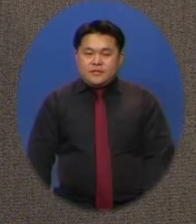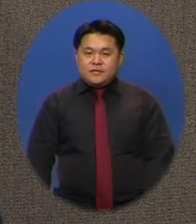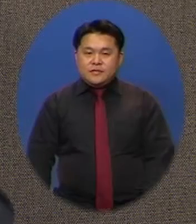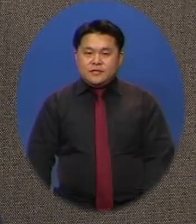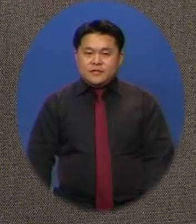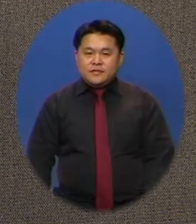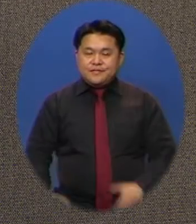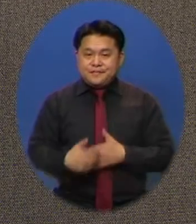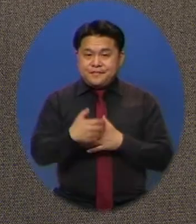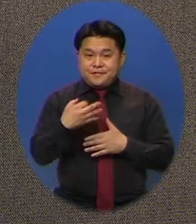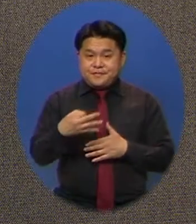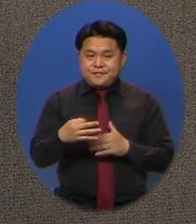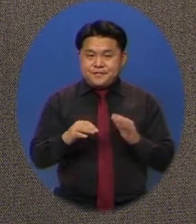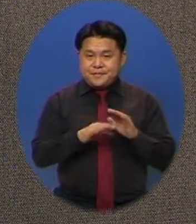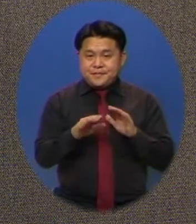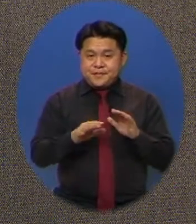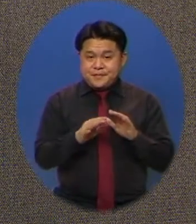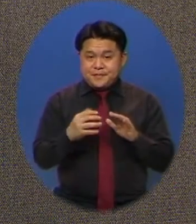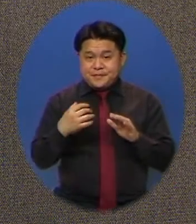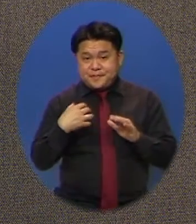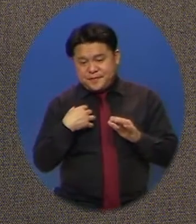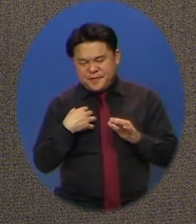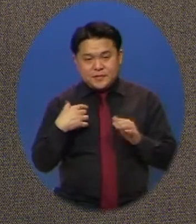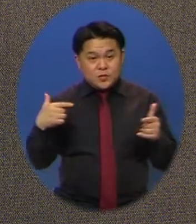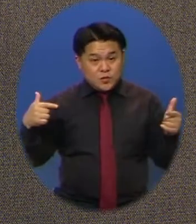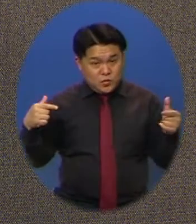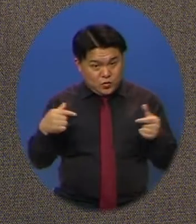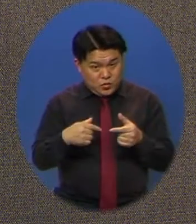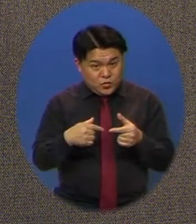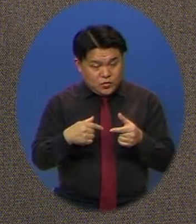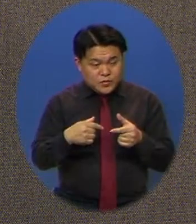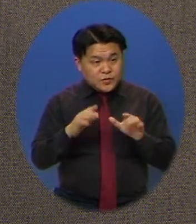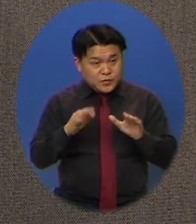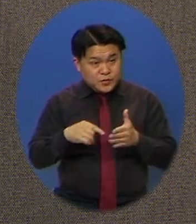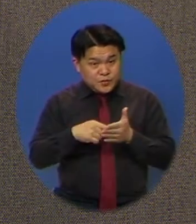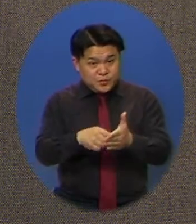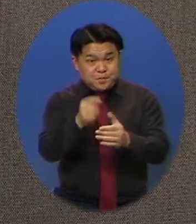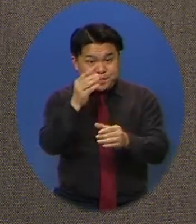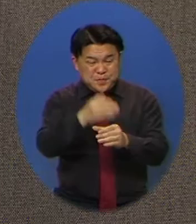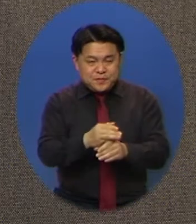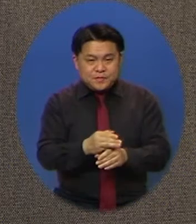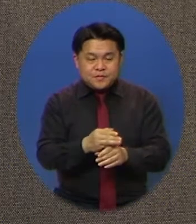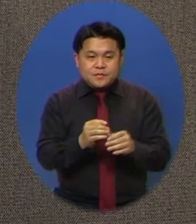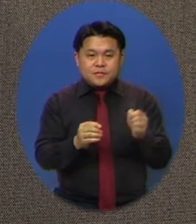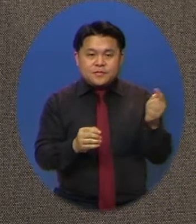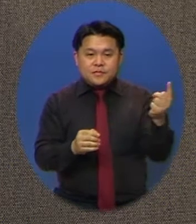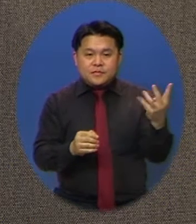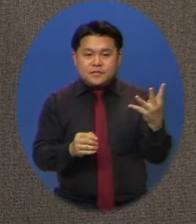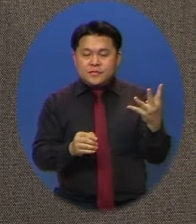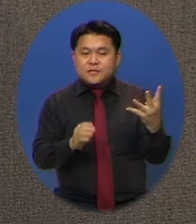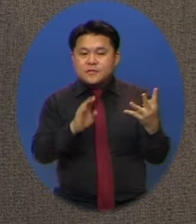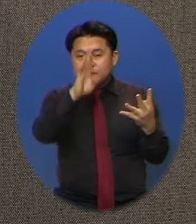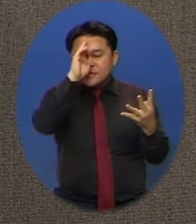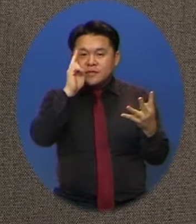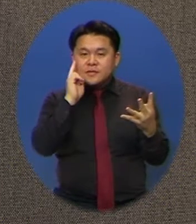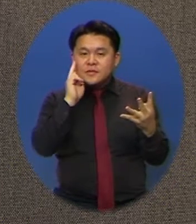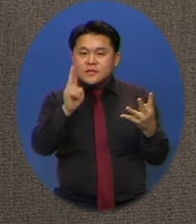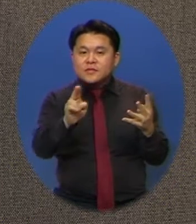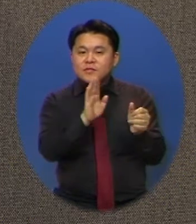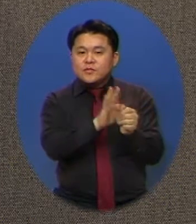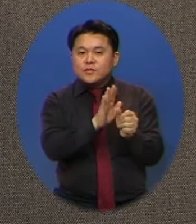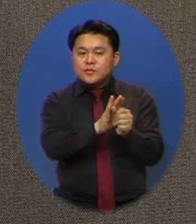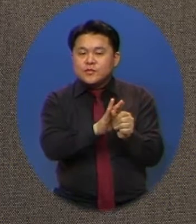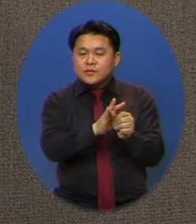의료비의 가계부담 완화 정책은 지속적으로 우리 시행을 하고 있는데요. 아까 말씀드렸던 그 4대 중증 보장 강화